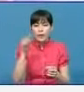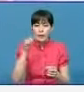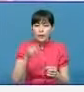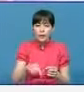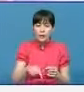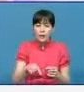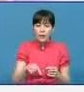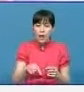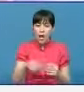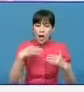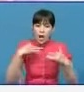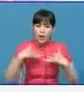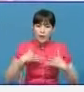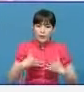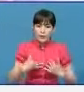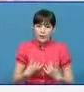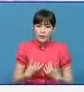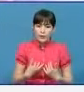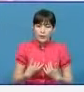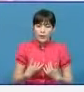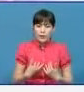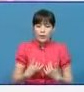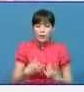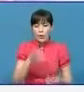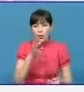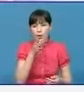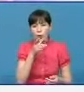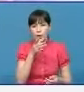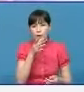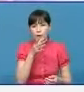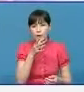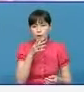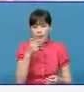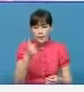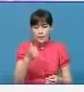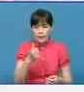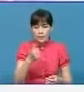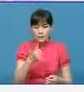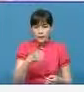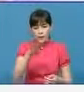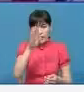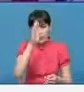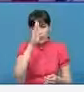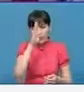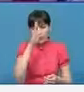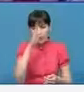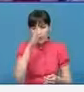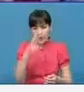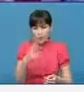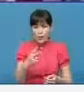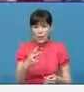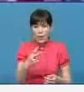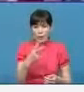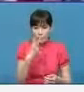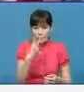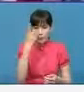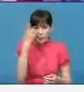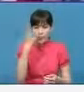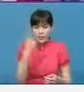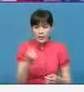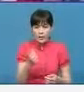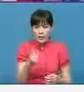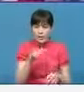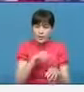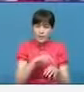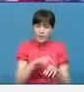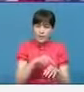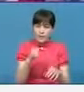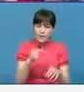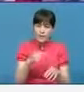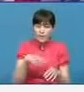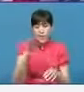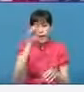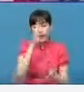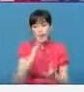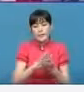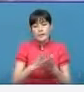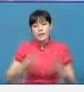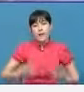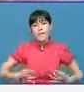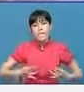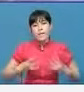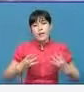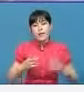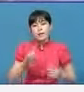түскен ауыртпалықты ерлер ғана көтере алады. Sizlerde yerimizin merekelerinin